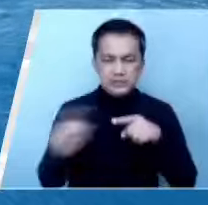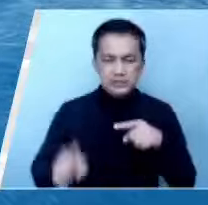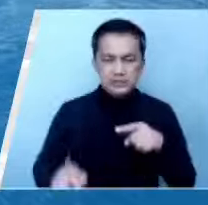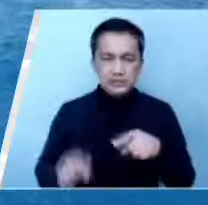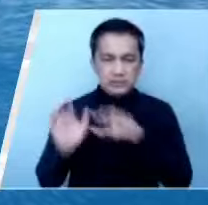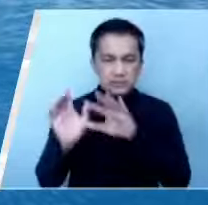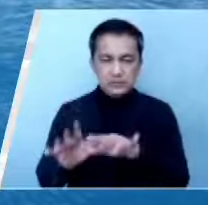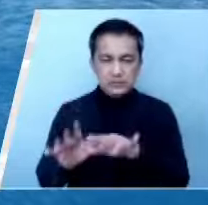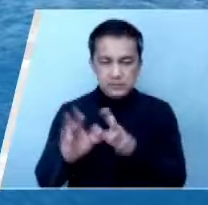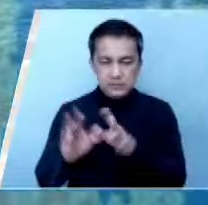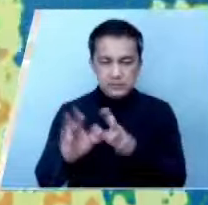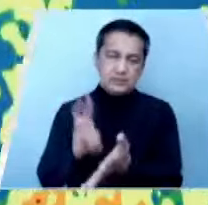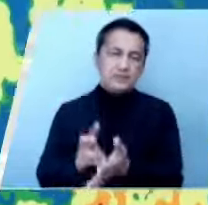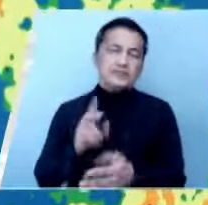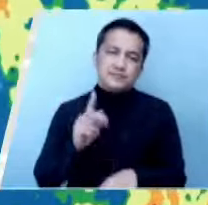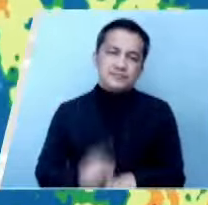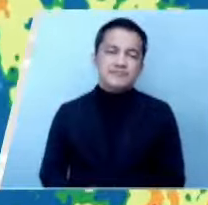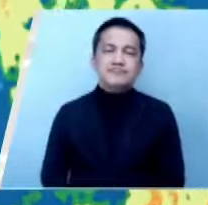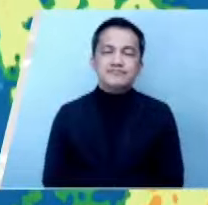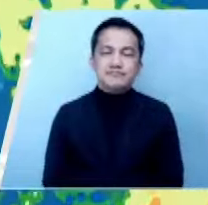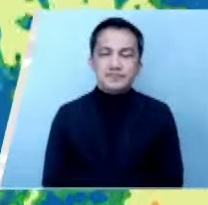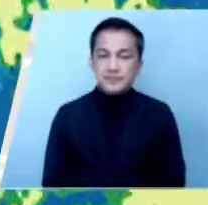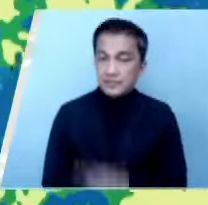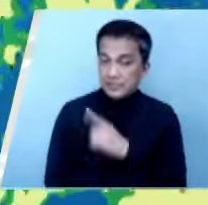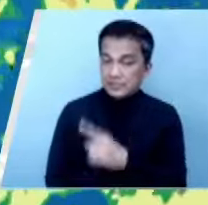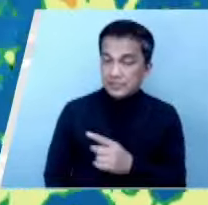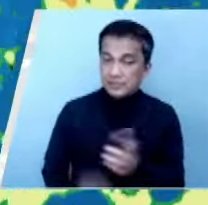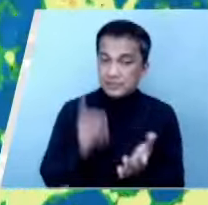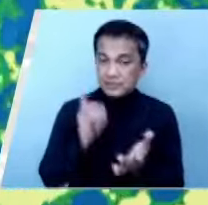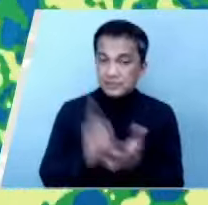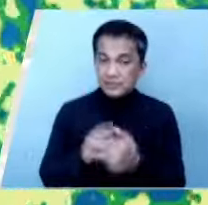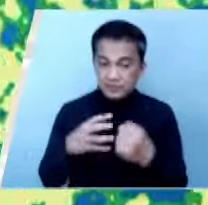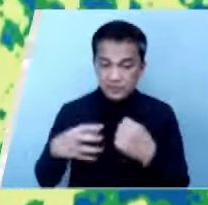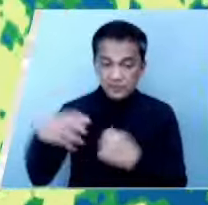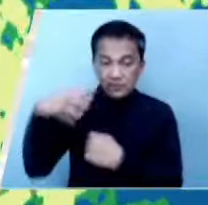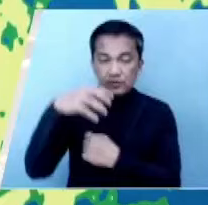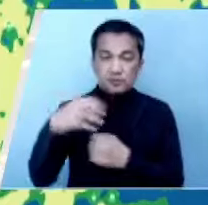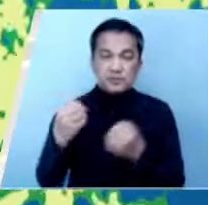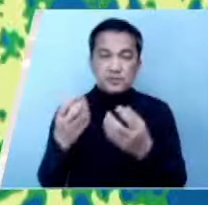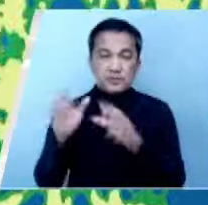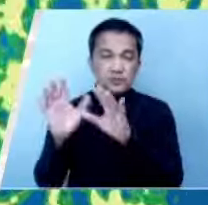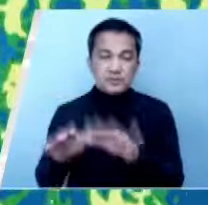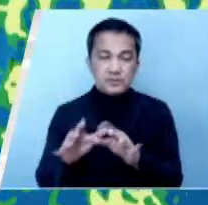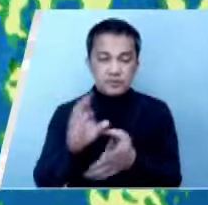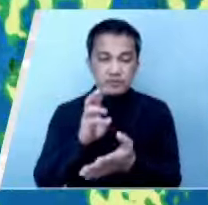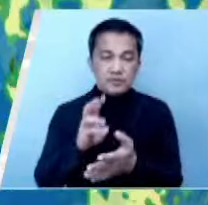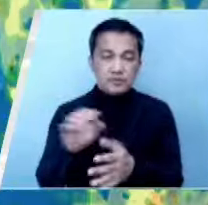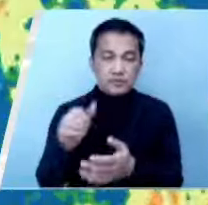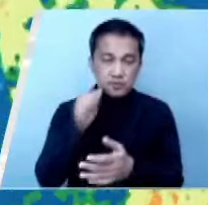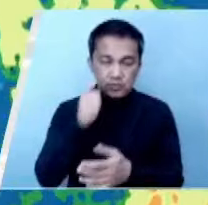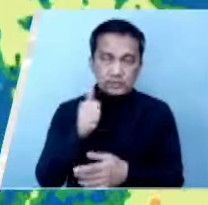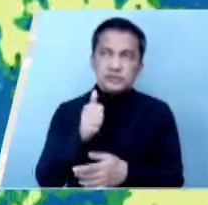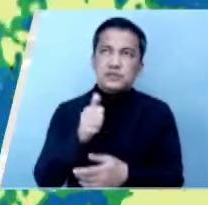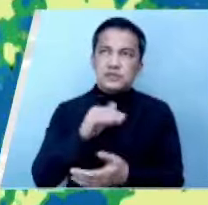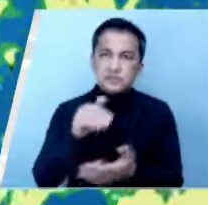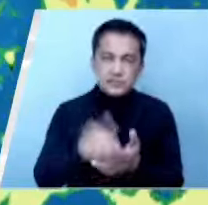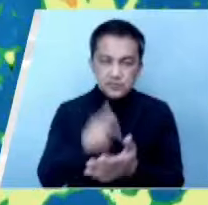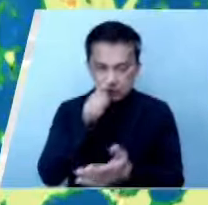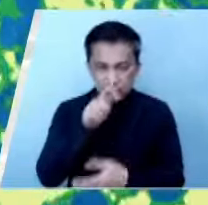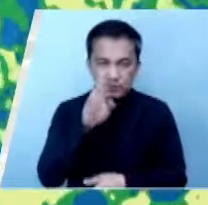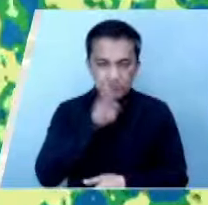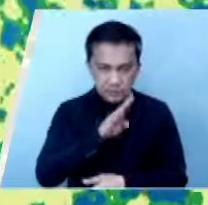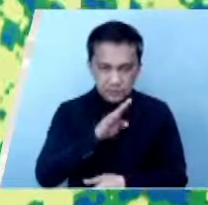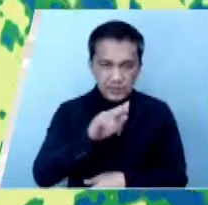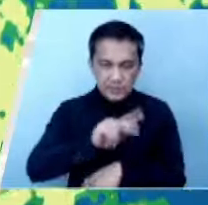ilang bahagi ng bansa. Base sa datos ng Metro Weather, maraming uulanin bukas gaya ng Central Luzon, Bicol Region, Panay